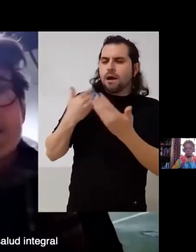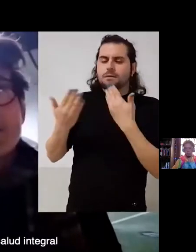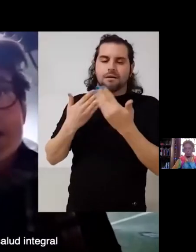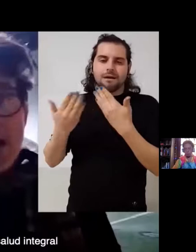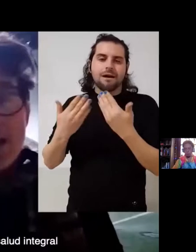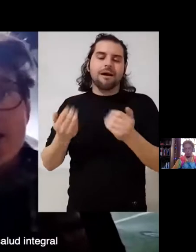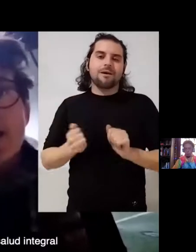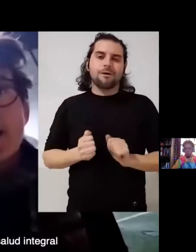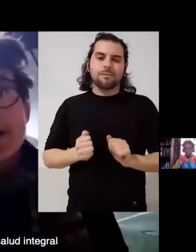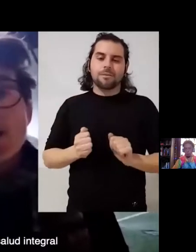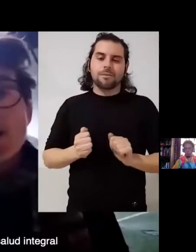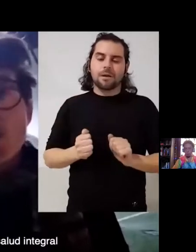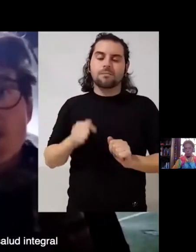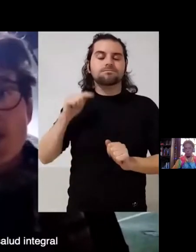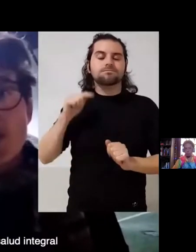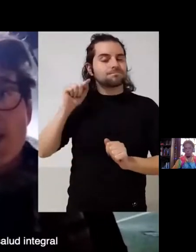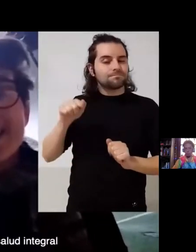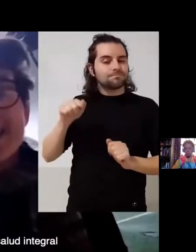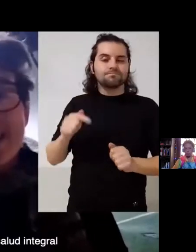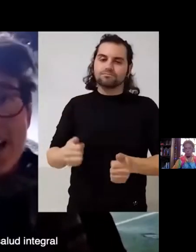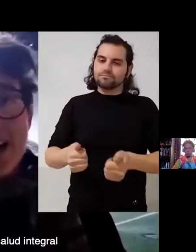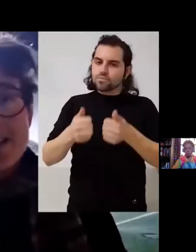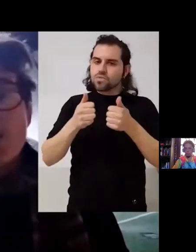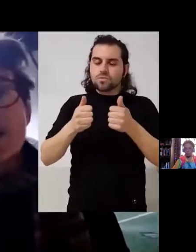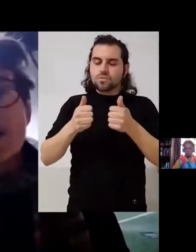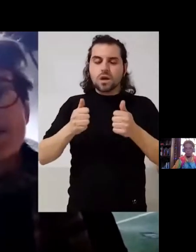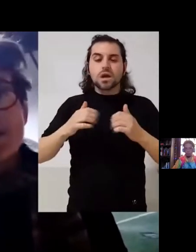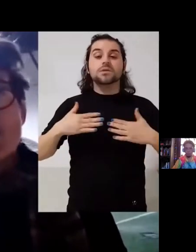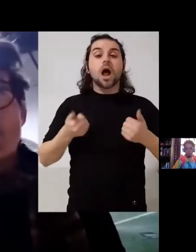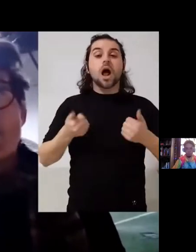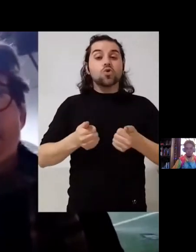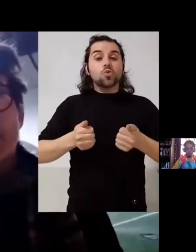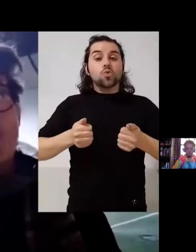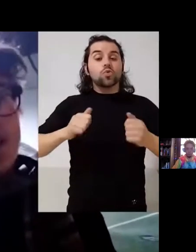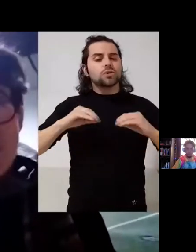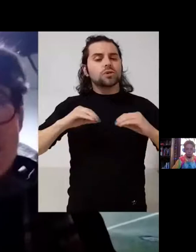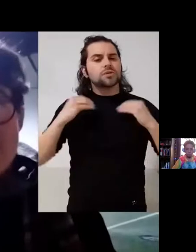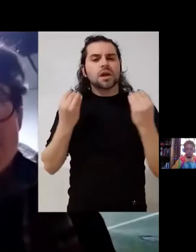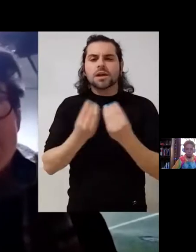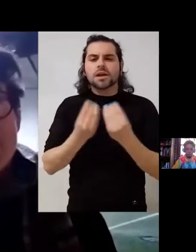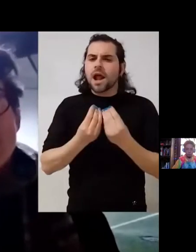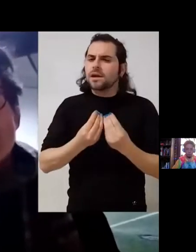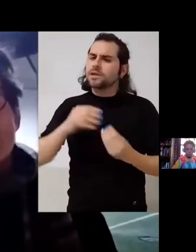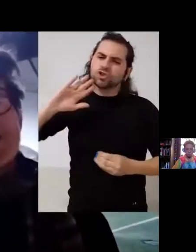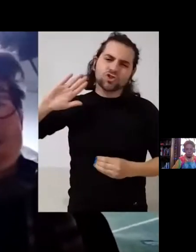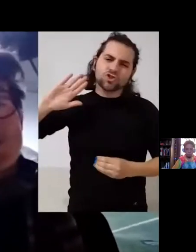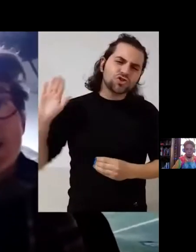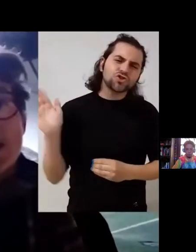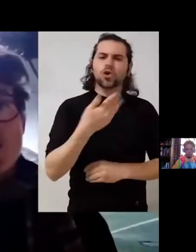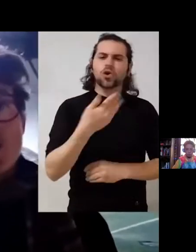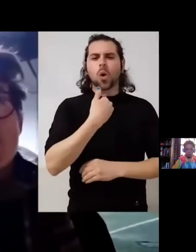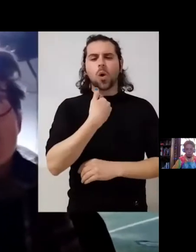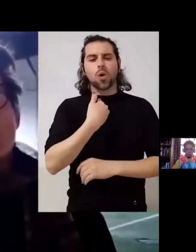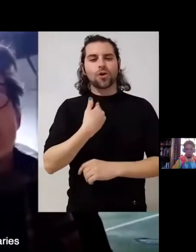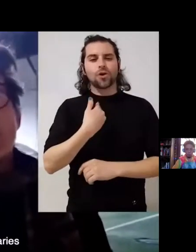laquelle je pouvais discuter. Mais je crois que c'est nécessaire que la santé intégrale soit un accès pour tous